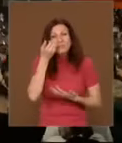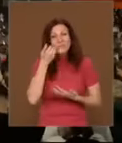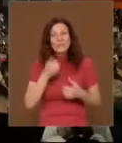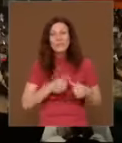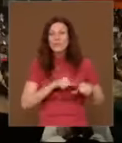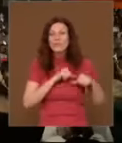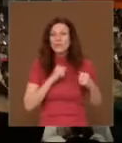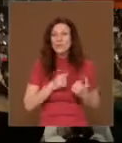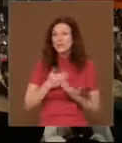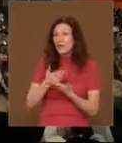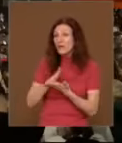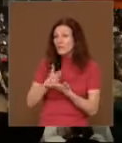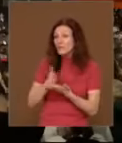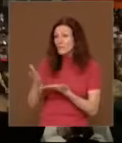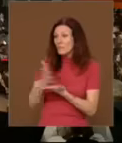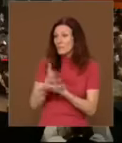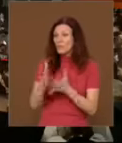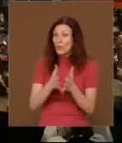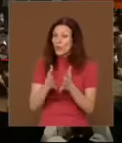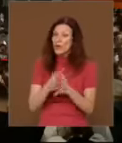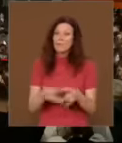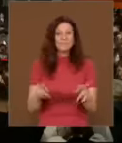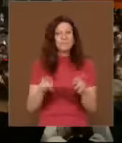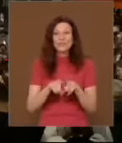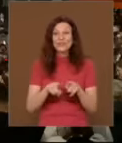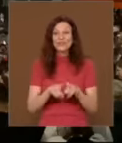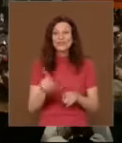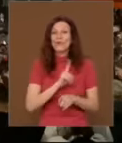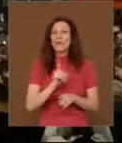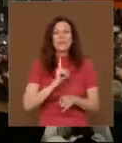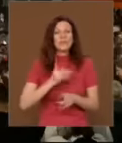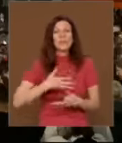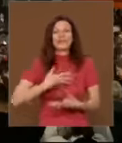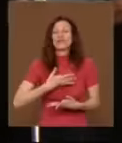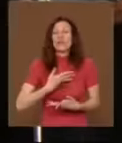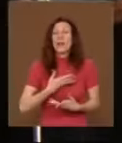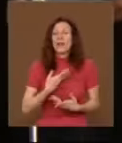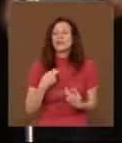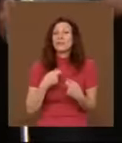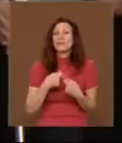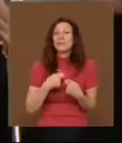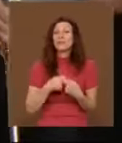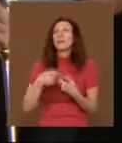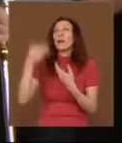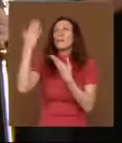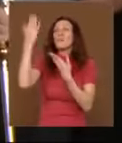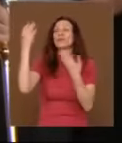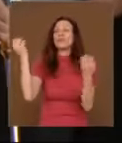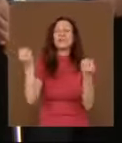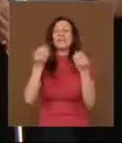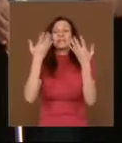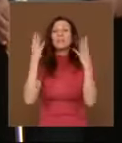човек към човека, а също така и нежеланието за осъществяването на Божията свята